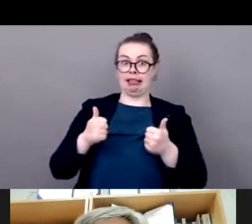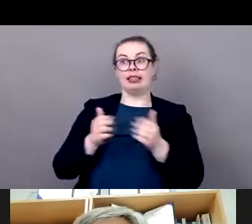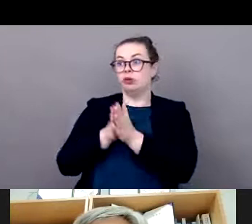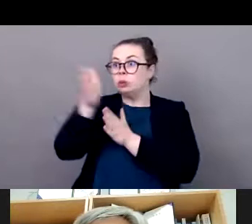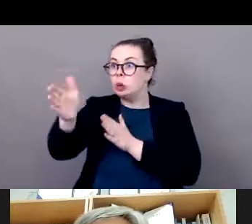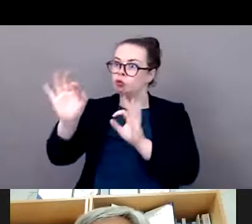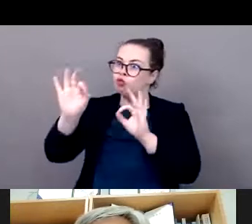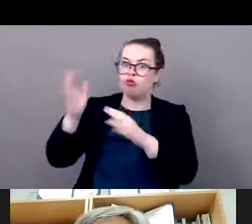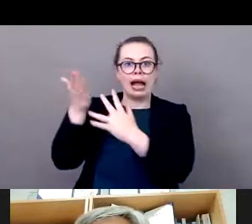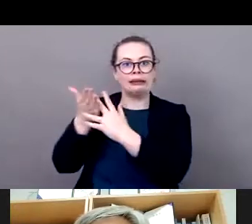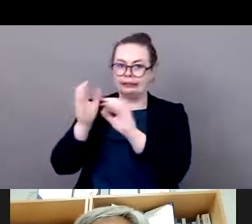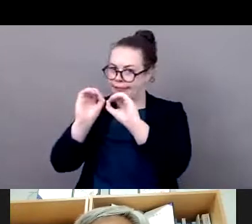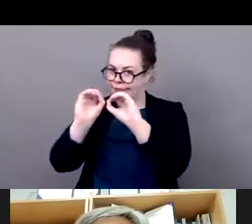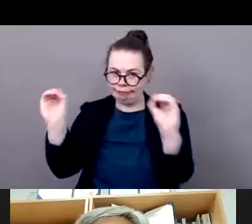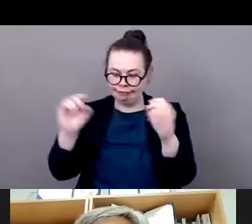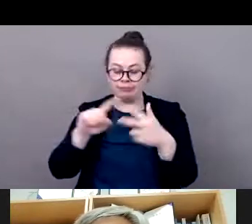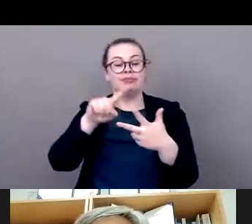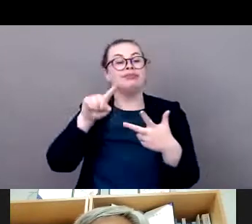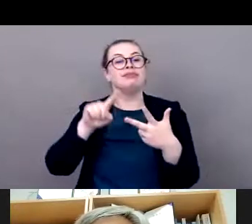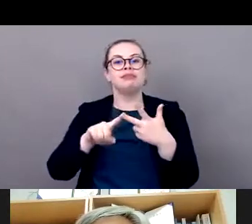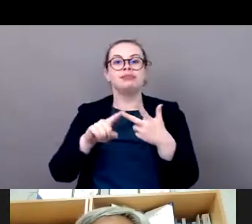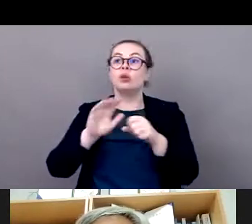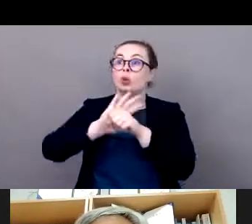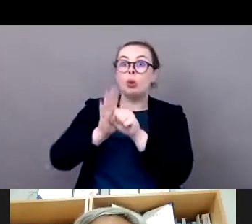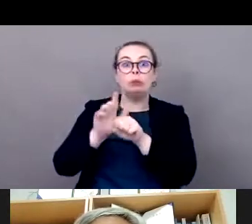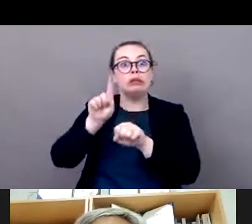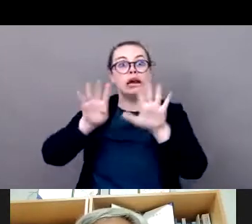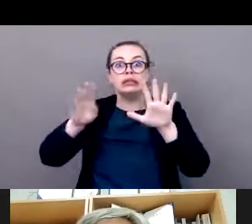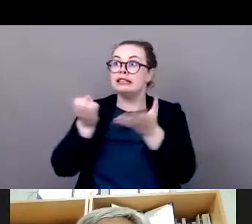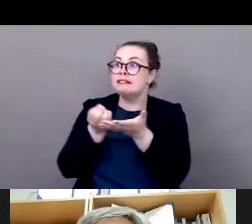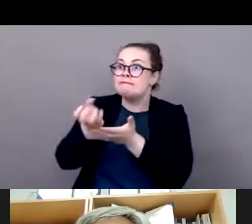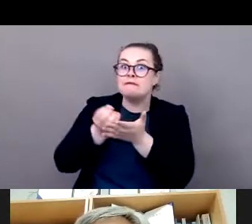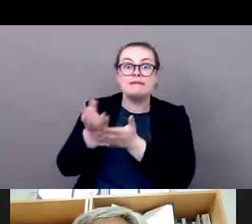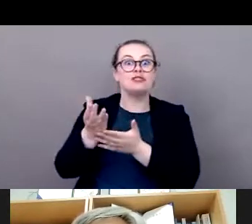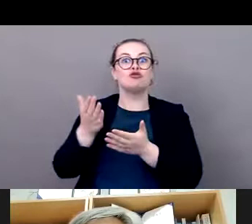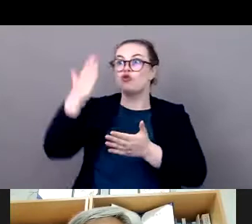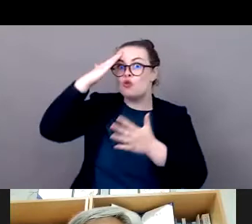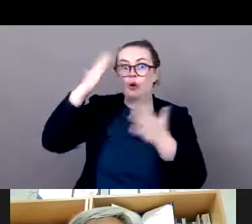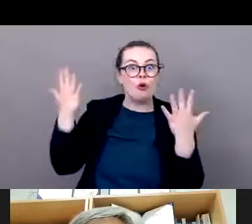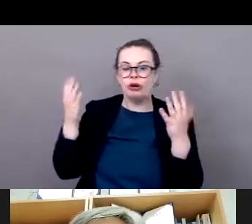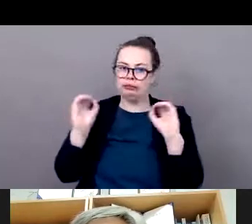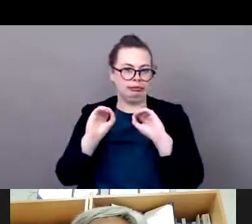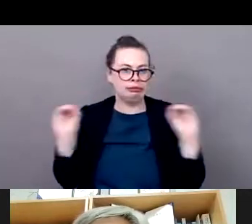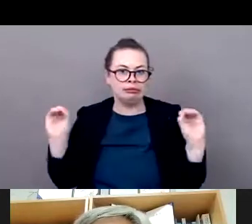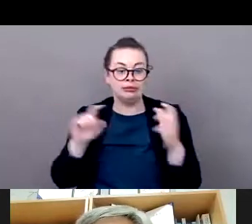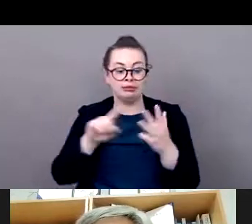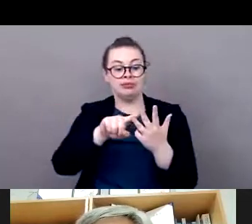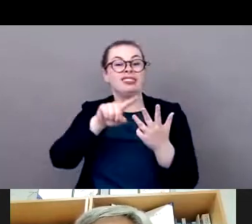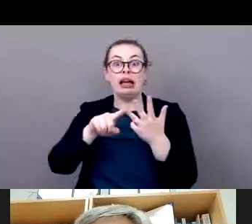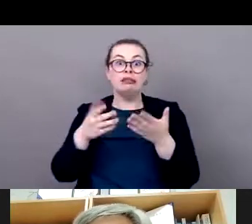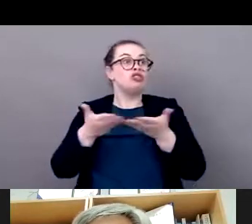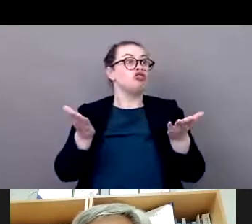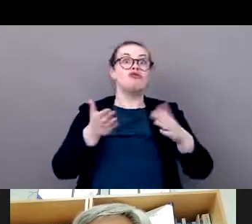manque d'accès aux services de soins. Numéro 3, manque d'accès aux informations et aux données. Numéro 4,